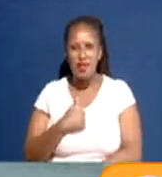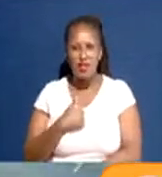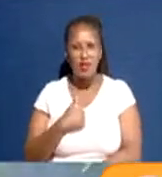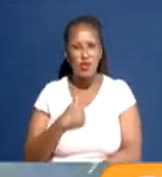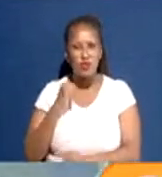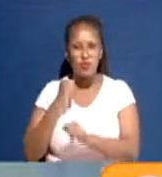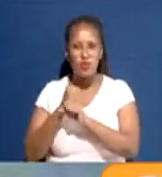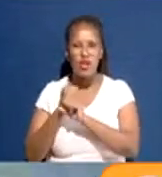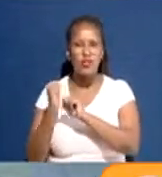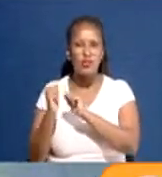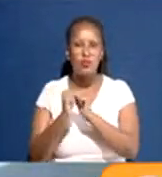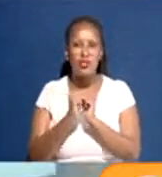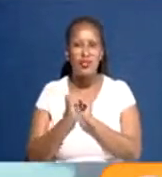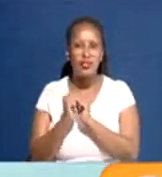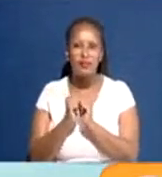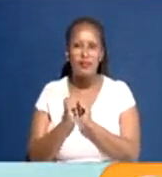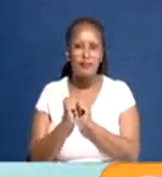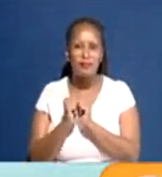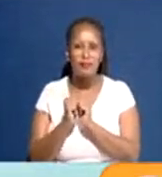together. Sawa sawa.